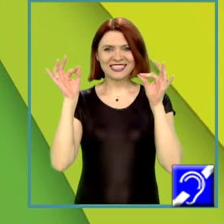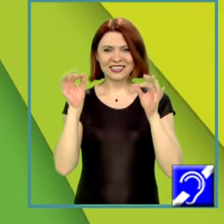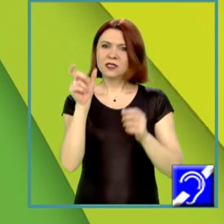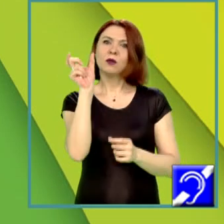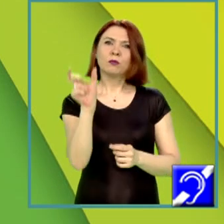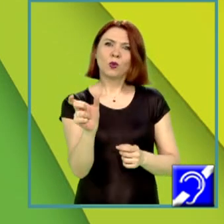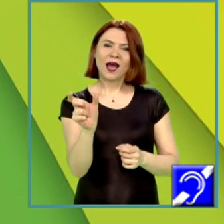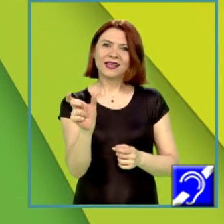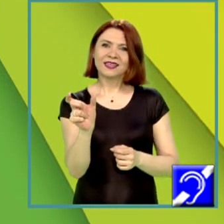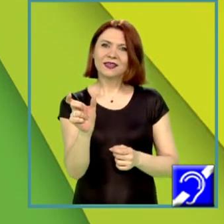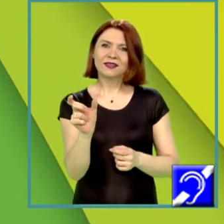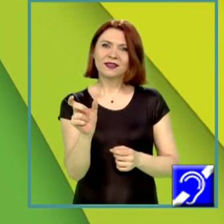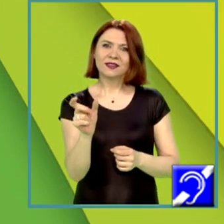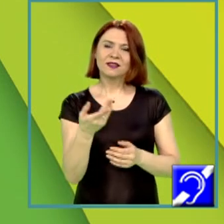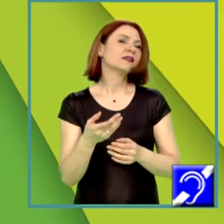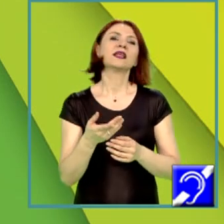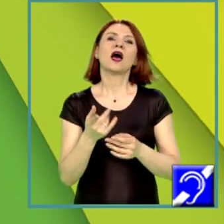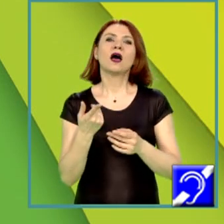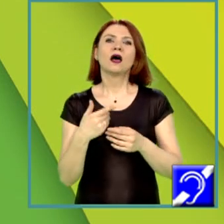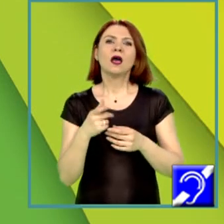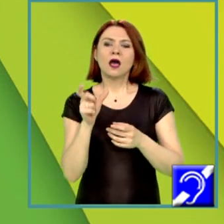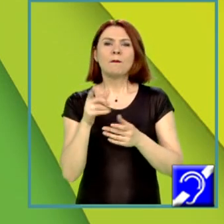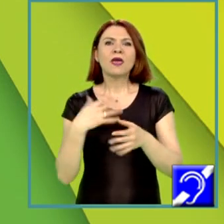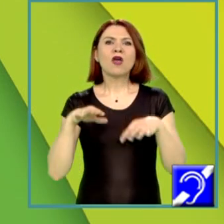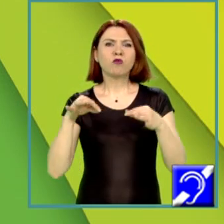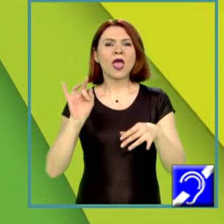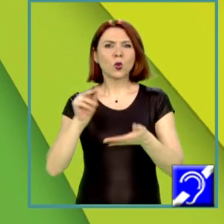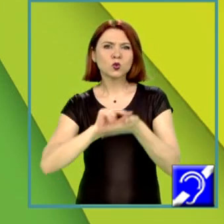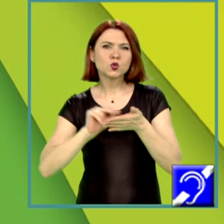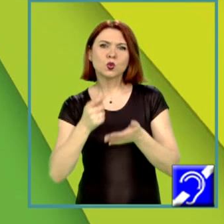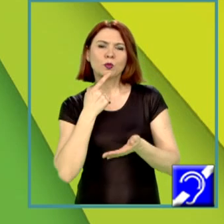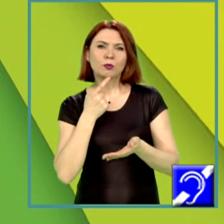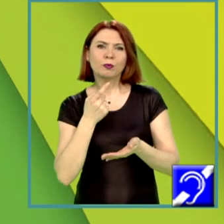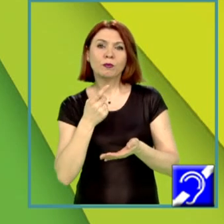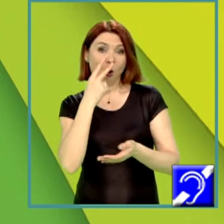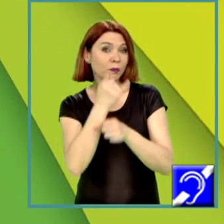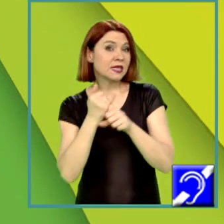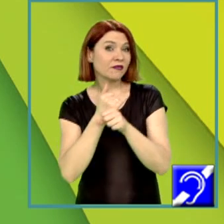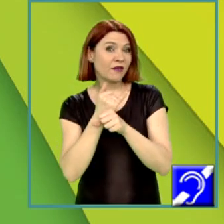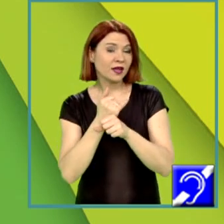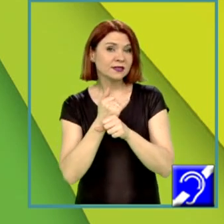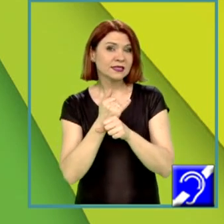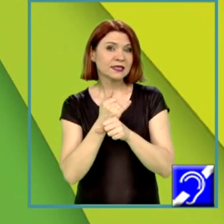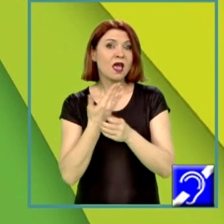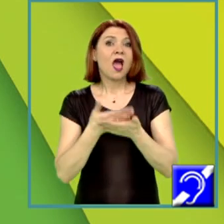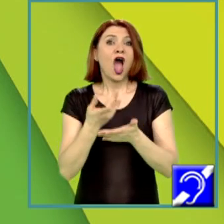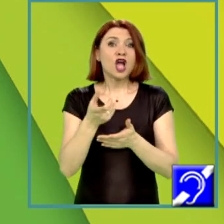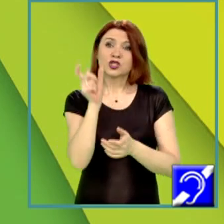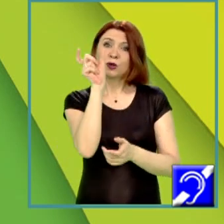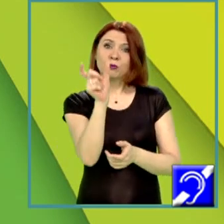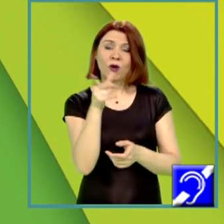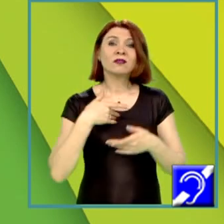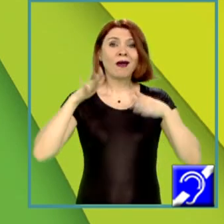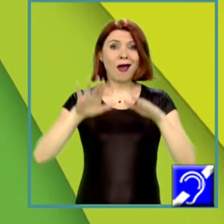secvența în fragmentul dat pe foaia cu subiectele Observați că această secvență